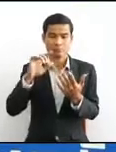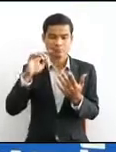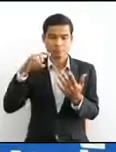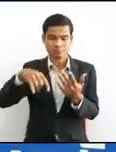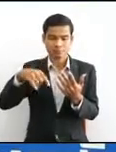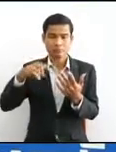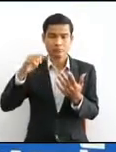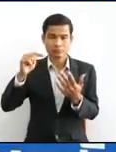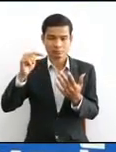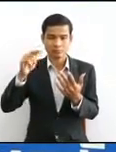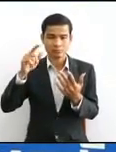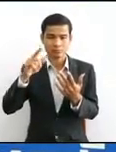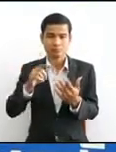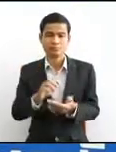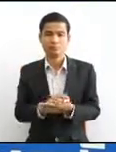chà